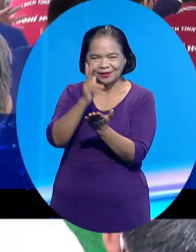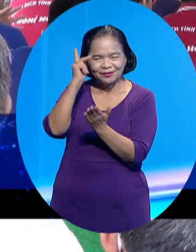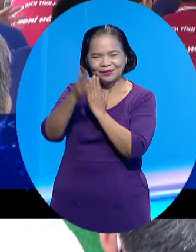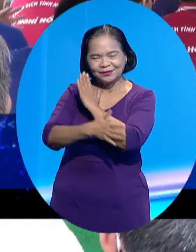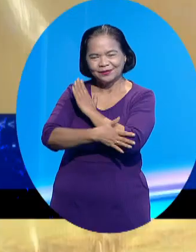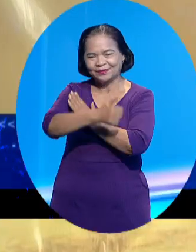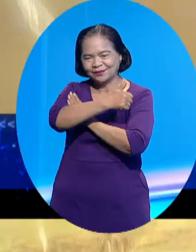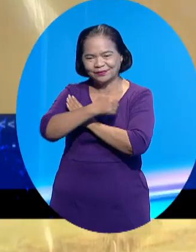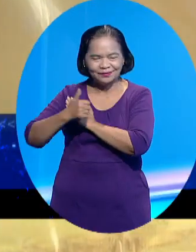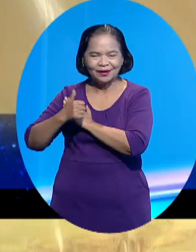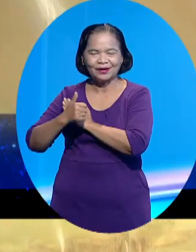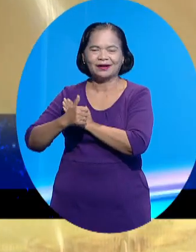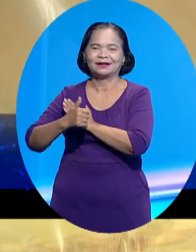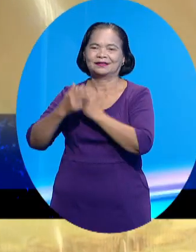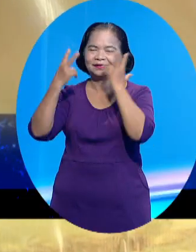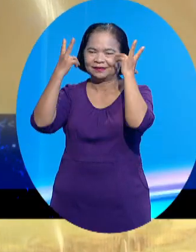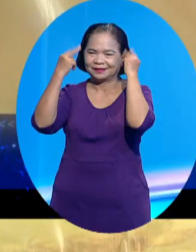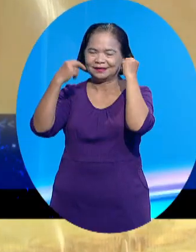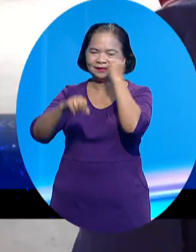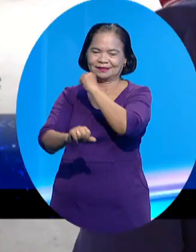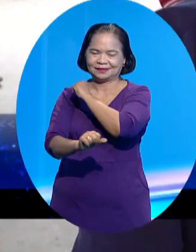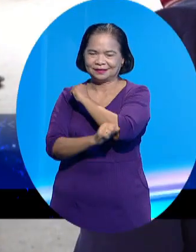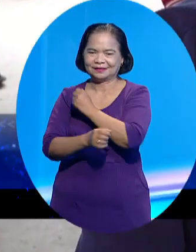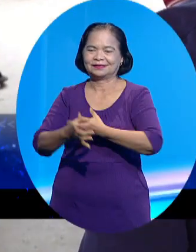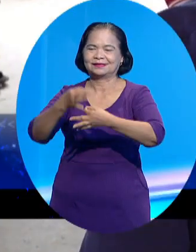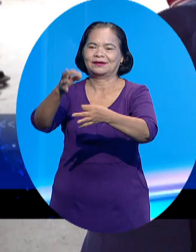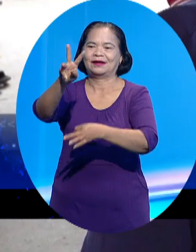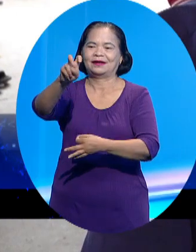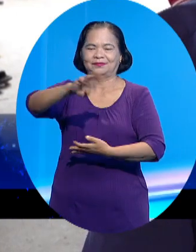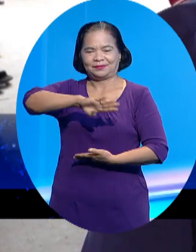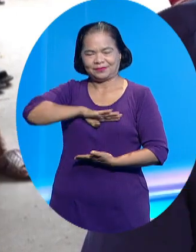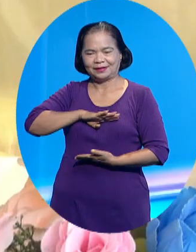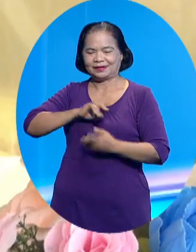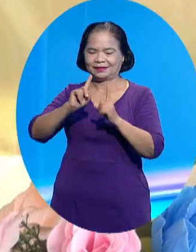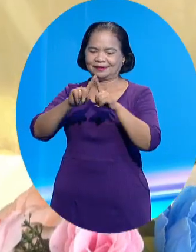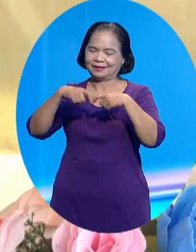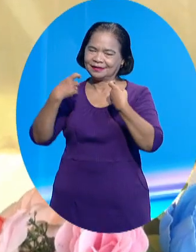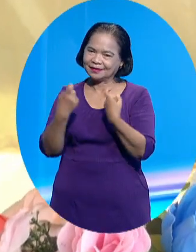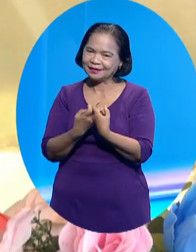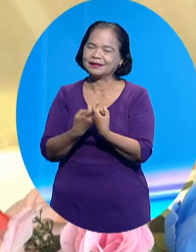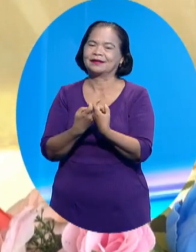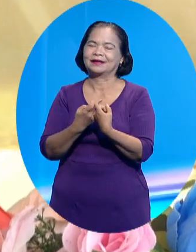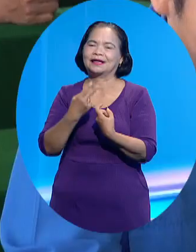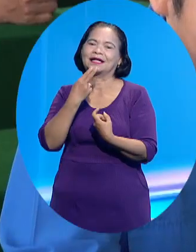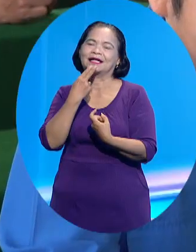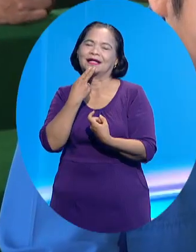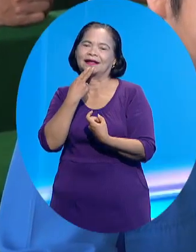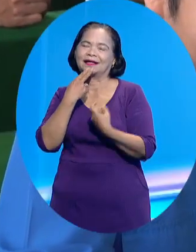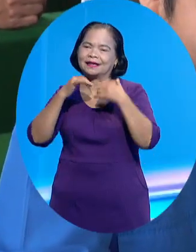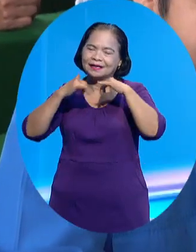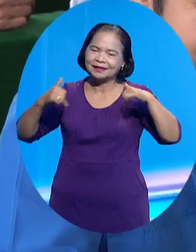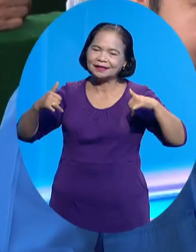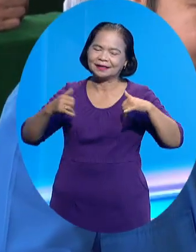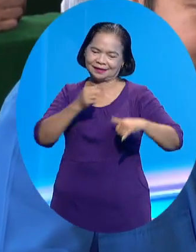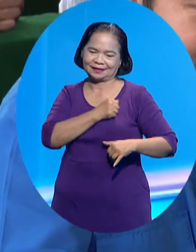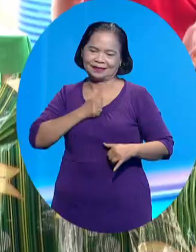hỗ trợ người dân xã Hưng Long Đoàn Thanh niên Sài Gòn tourist rất trao tặng 20 phần quà cho hộ gia đình chính sách Đoàn thanh niên bệnh viện Chợ Rẫy tổ chức khám